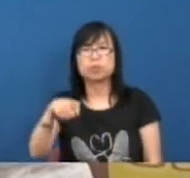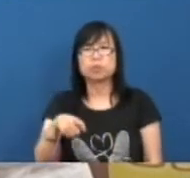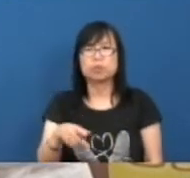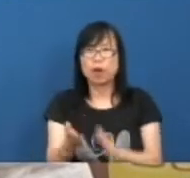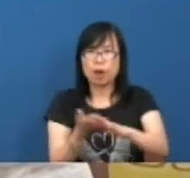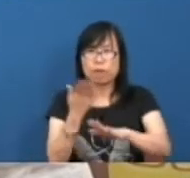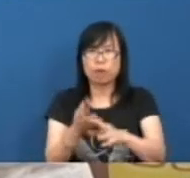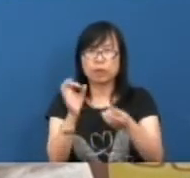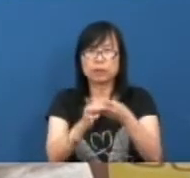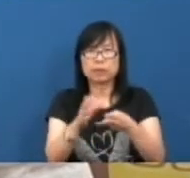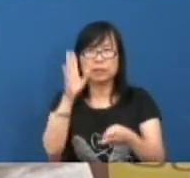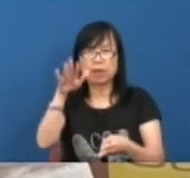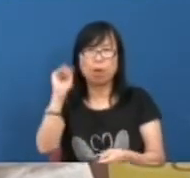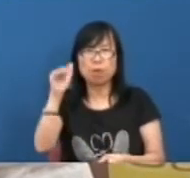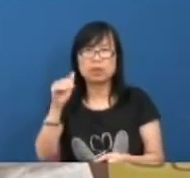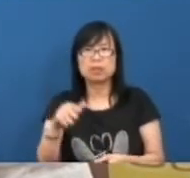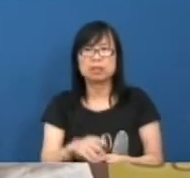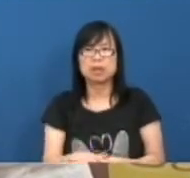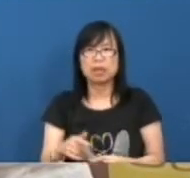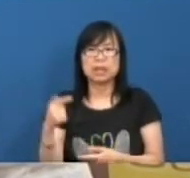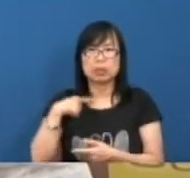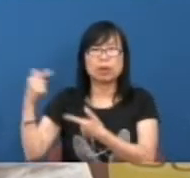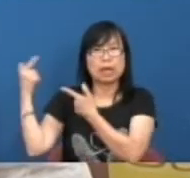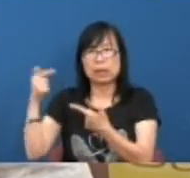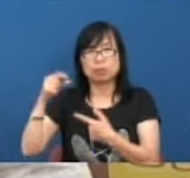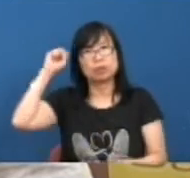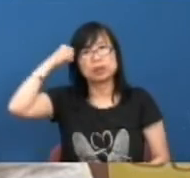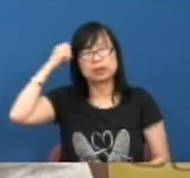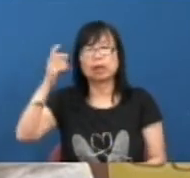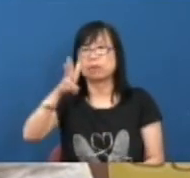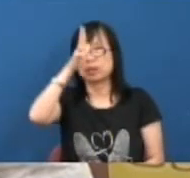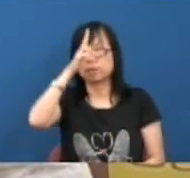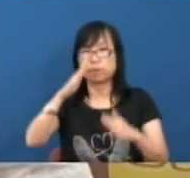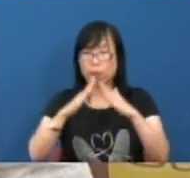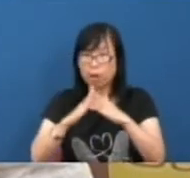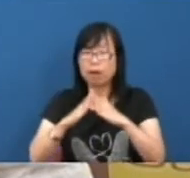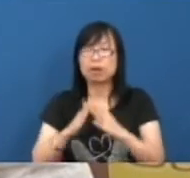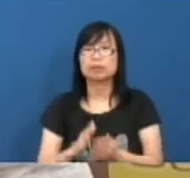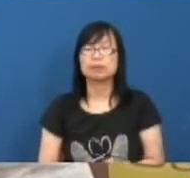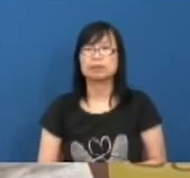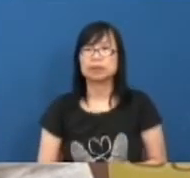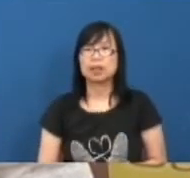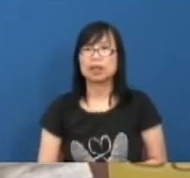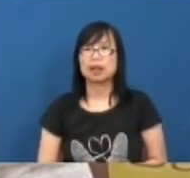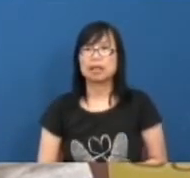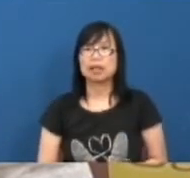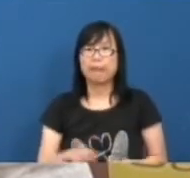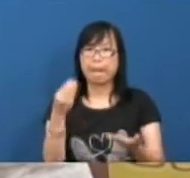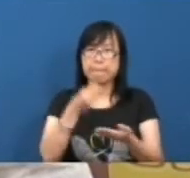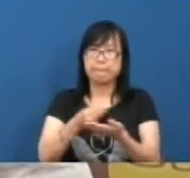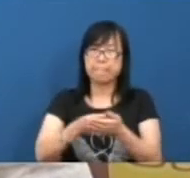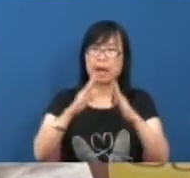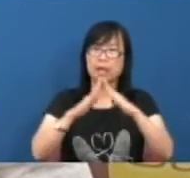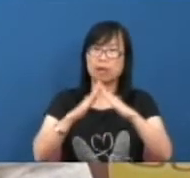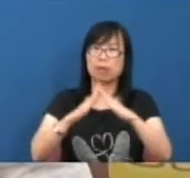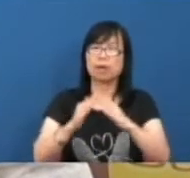房屋嘅問題咁樣啦。即係都要繼續係研究下，睇下公屋啊，或者係嗰啲治安心計劃啊嗰啲，繼